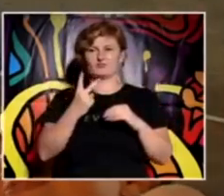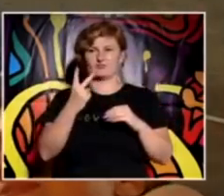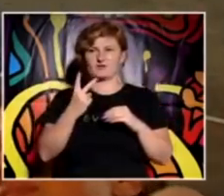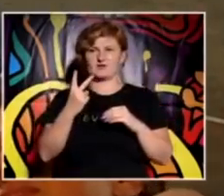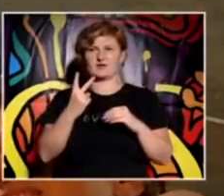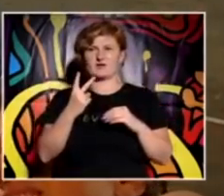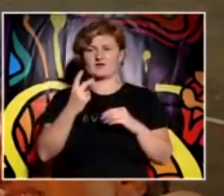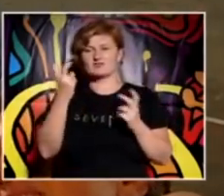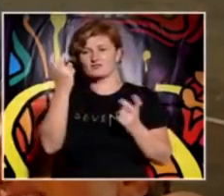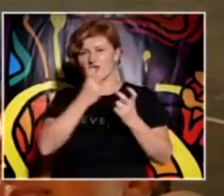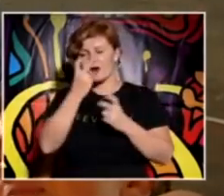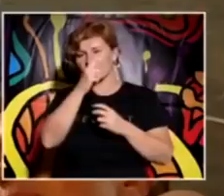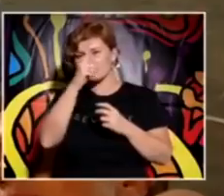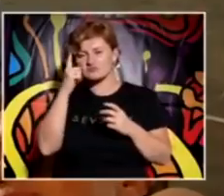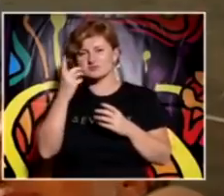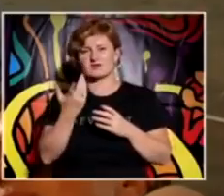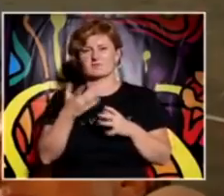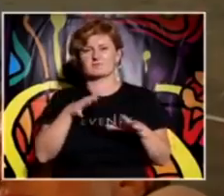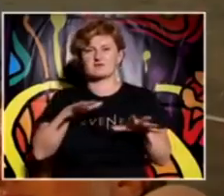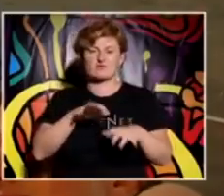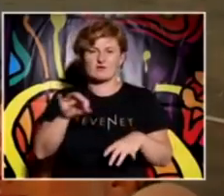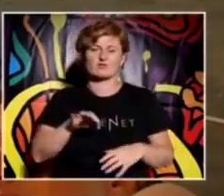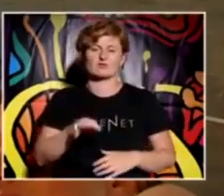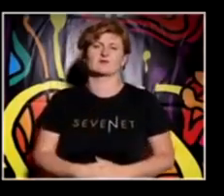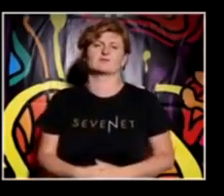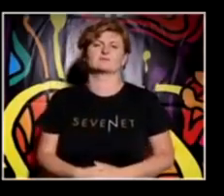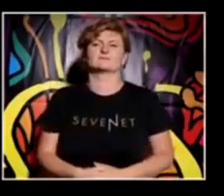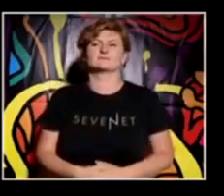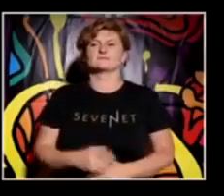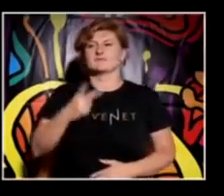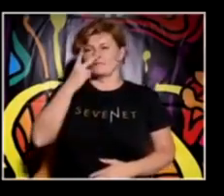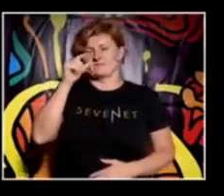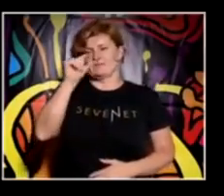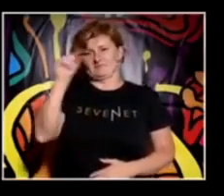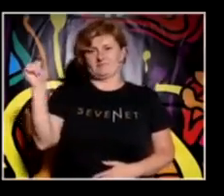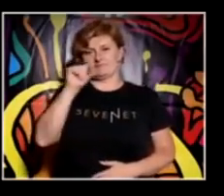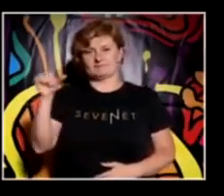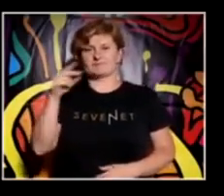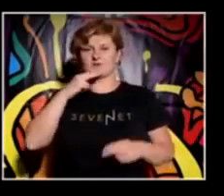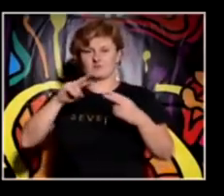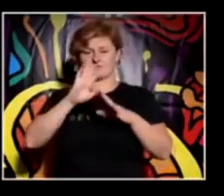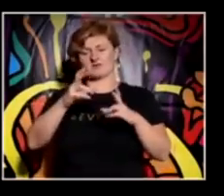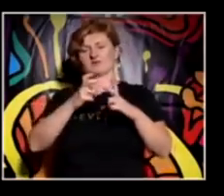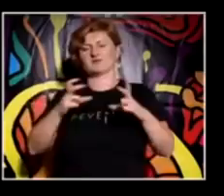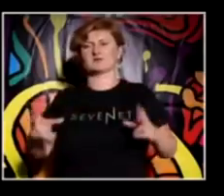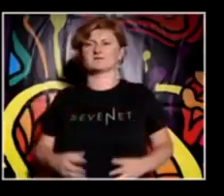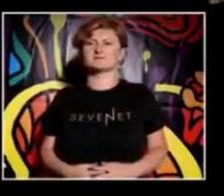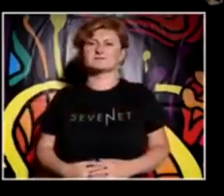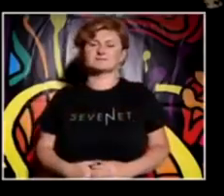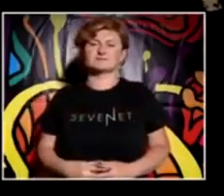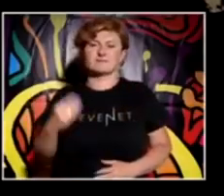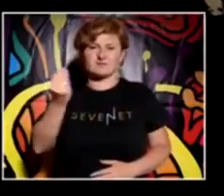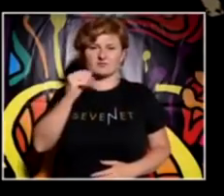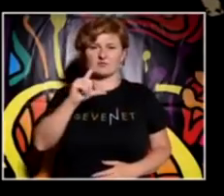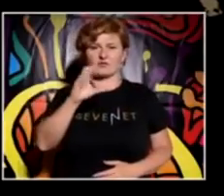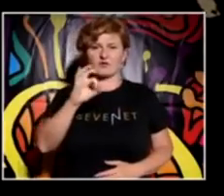i miejscowa kuchnia na ostatnim miejscu, chociaż akurat zyskała teraz. Fajnie to widać w real time, jak decydujecie, więc macie czas jeszcze. Ja wrócę do Lowe i